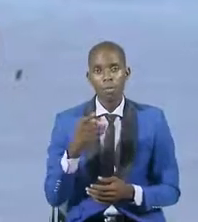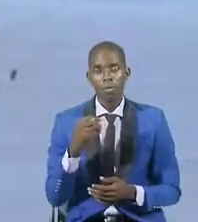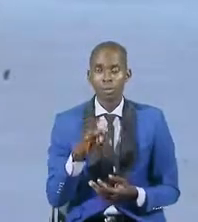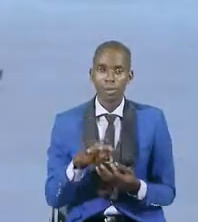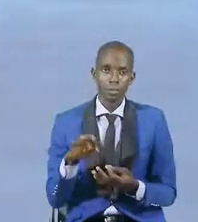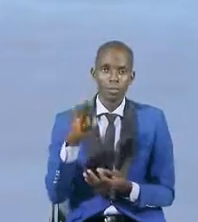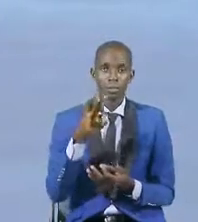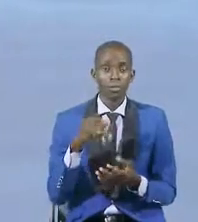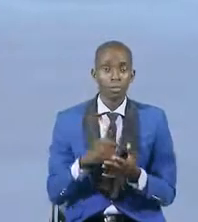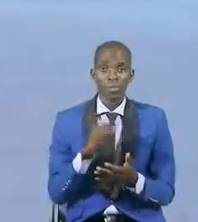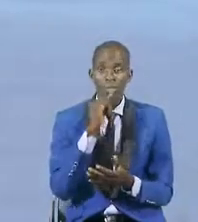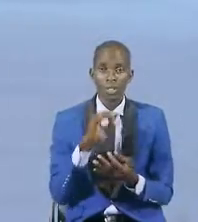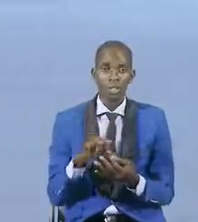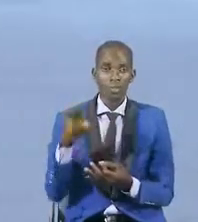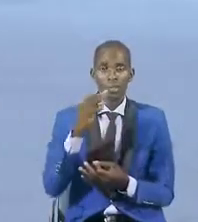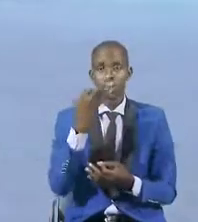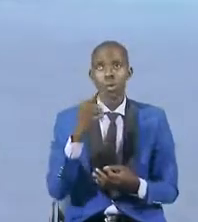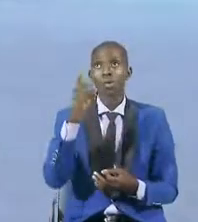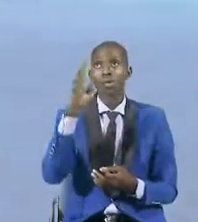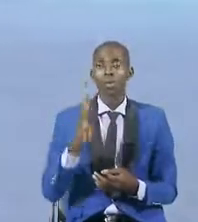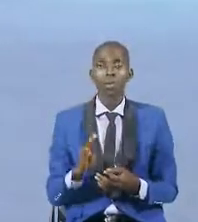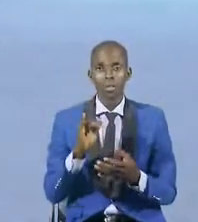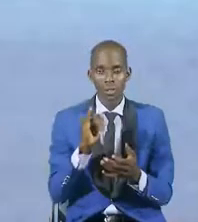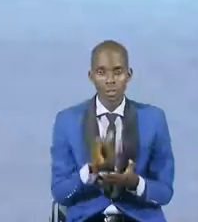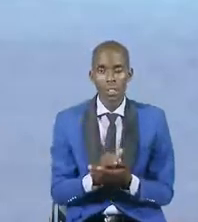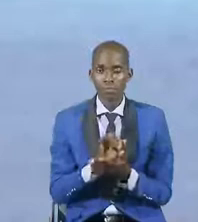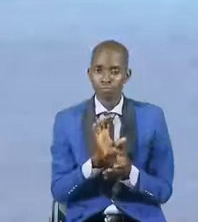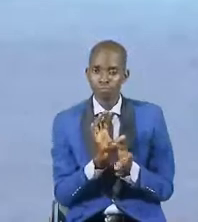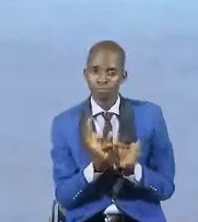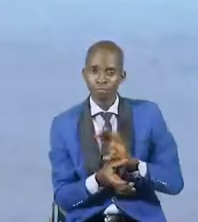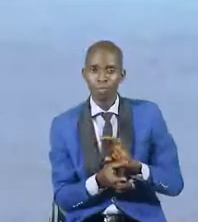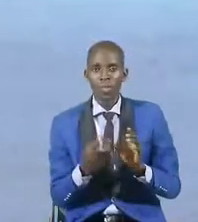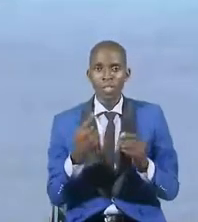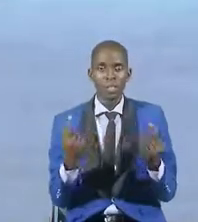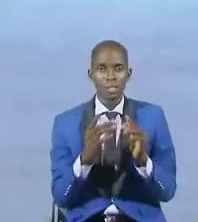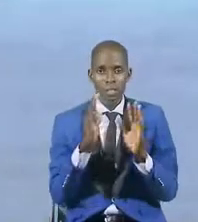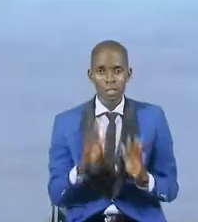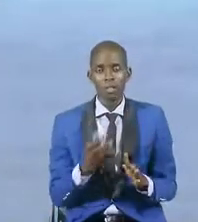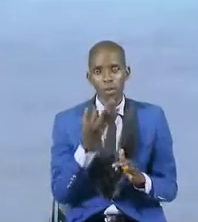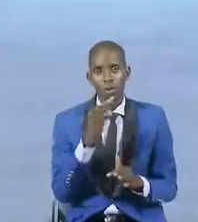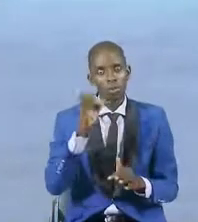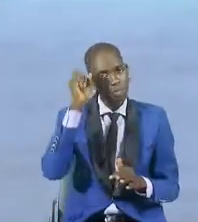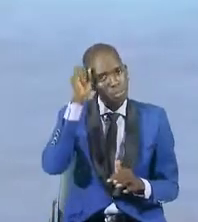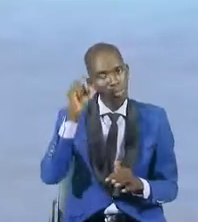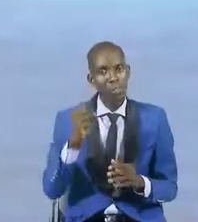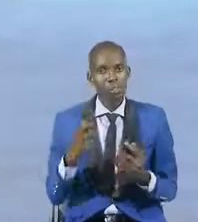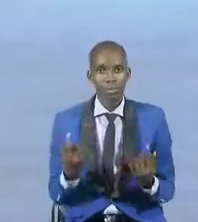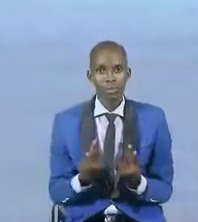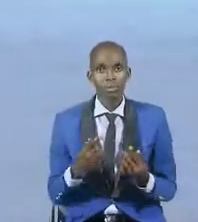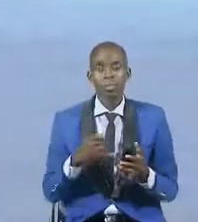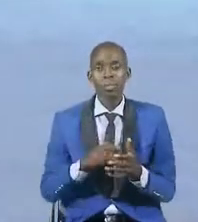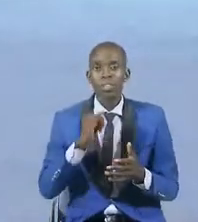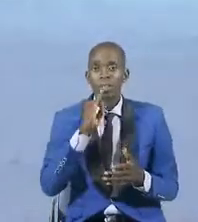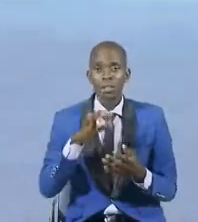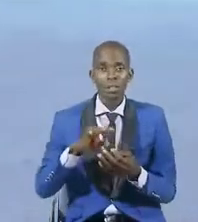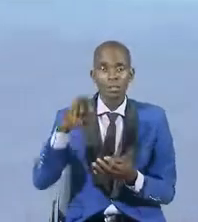d'esprit, c'est l'Esprit de Dieu qui convainc le pécheur de ses péchés. C'est